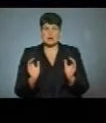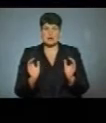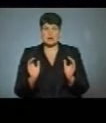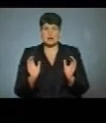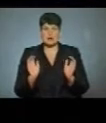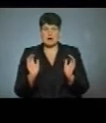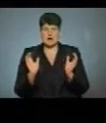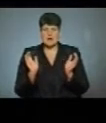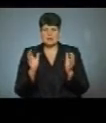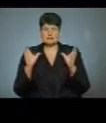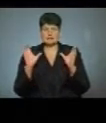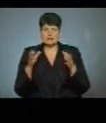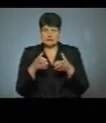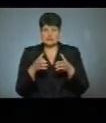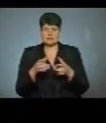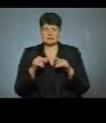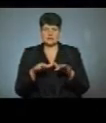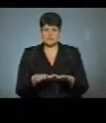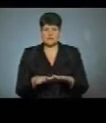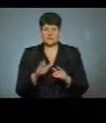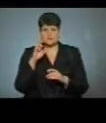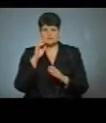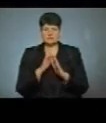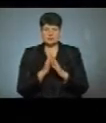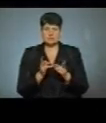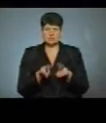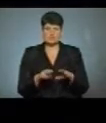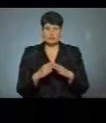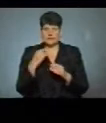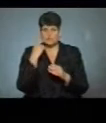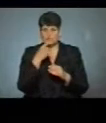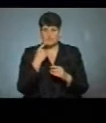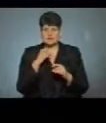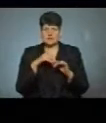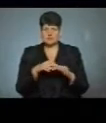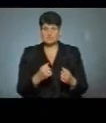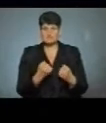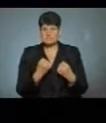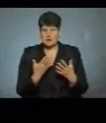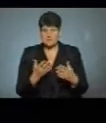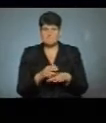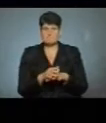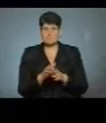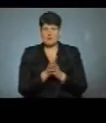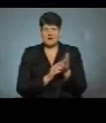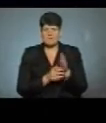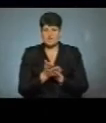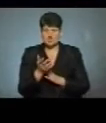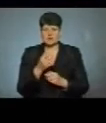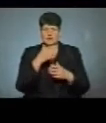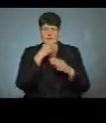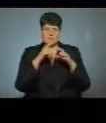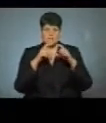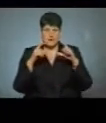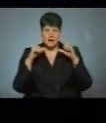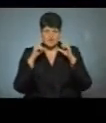То, що держава закликає залишатися вдома, індивідуальні якісь засоби захисту, хоча б там маска, рукавички. Ну,